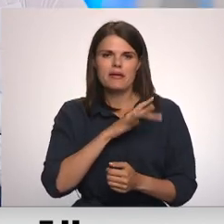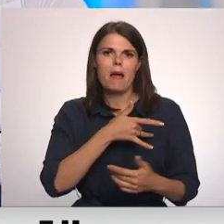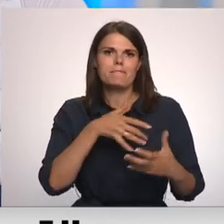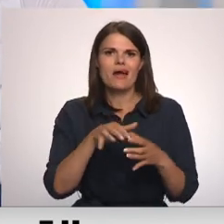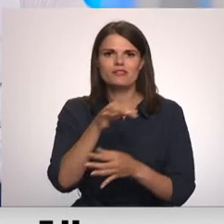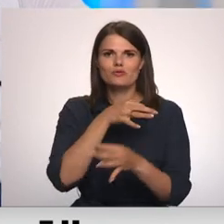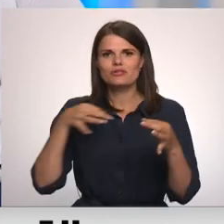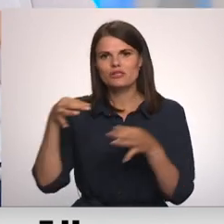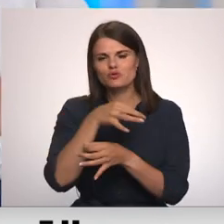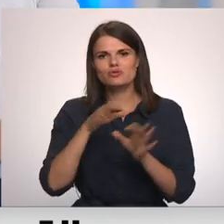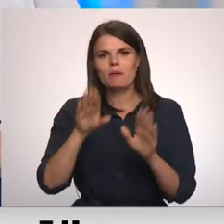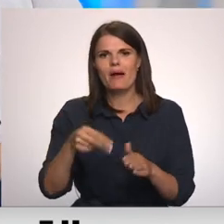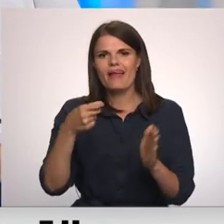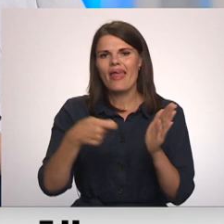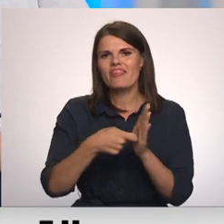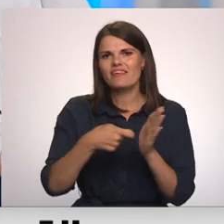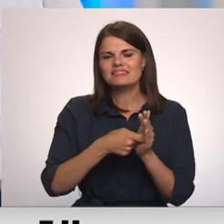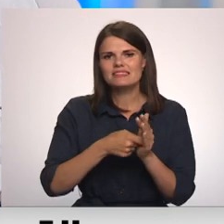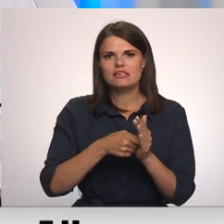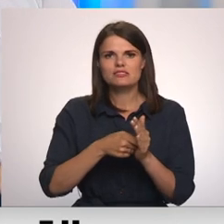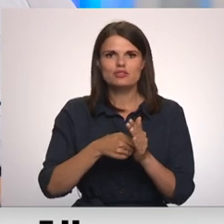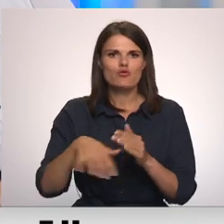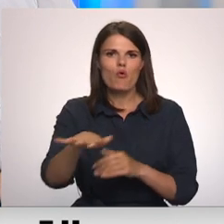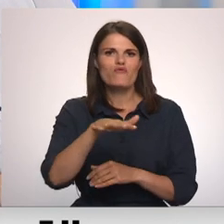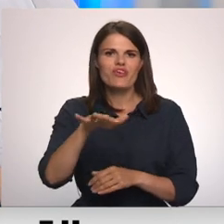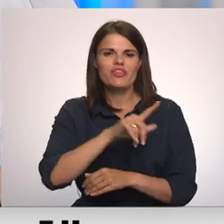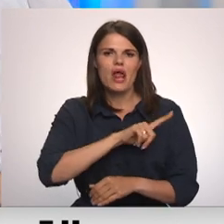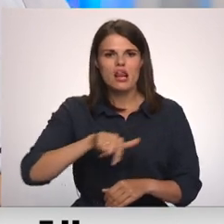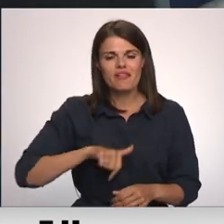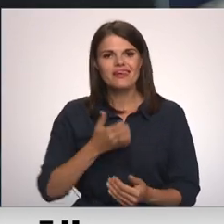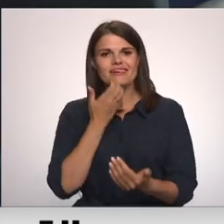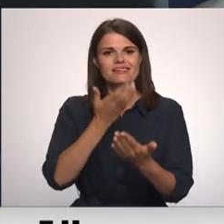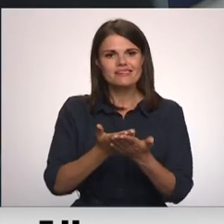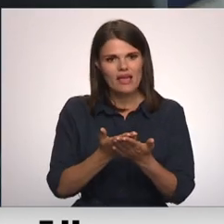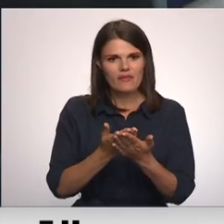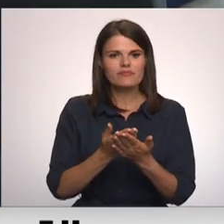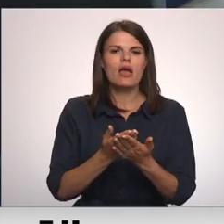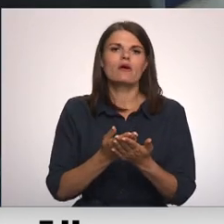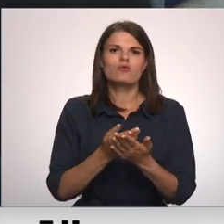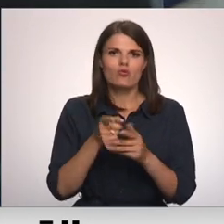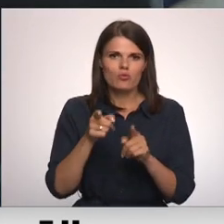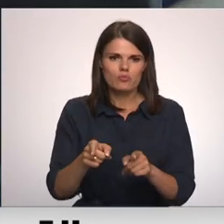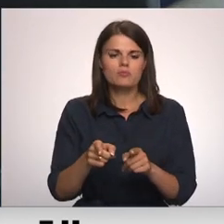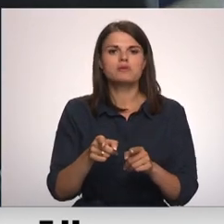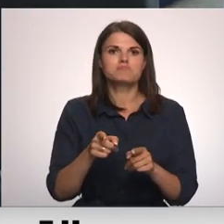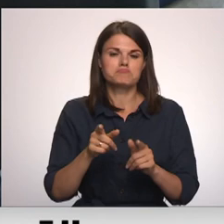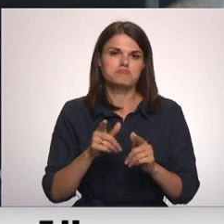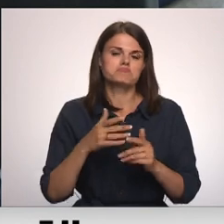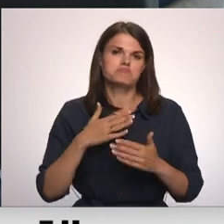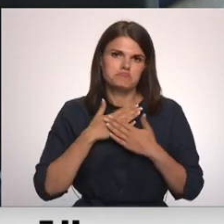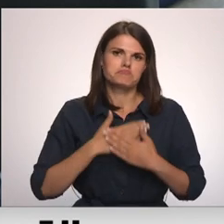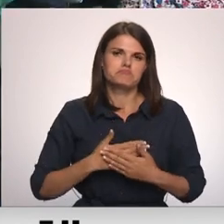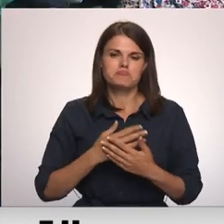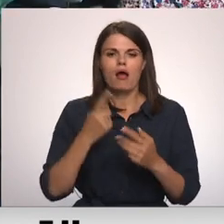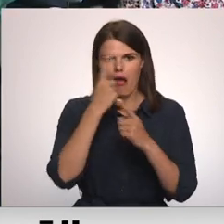Latvijā. Uzklausot politiķu teikto, ārvalstu investoru padomes Latvijā vadītāja Zlata Elksņa Zašķirinska bija gandarīta, ka viņi